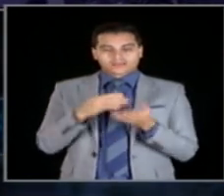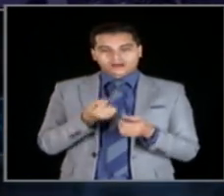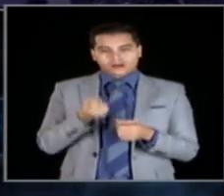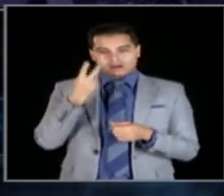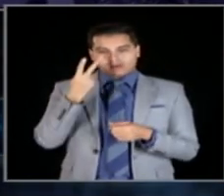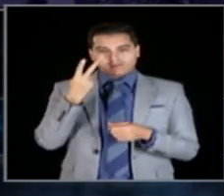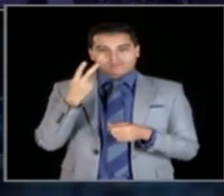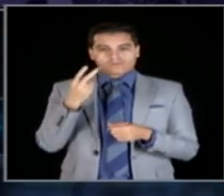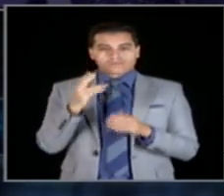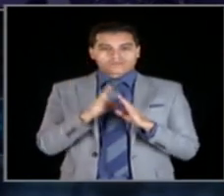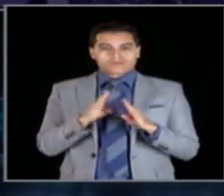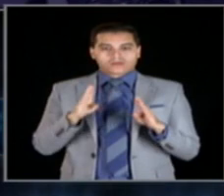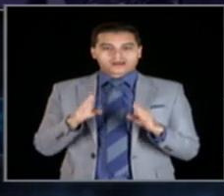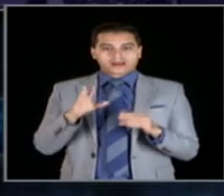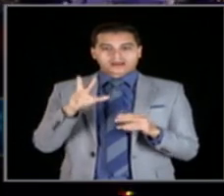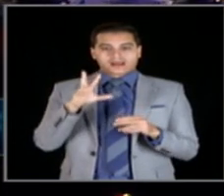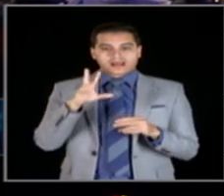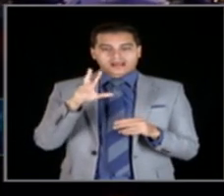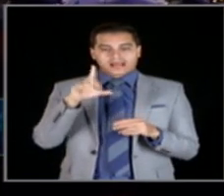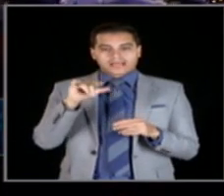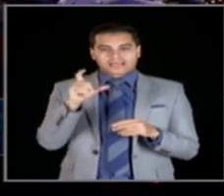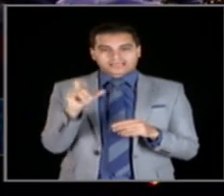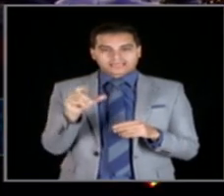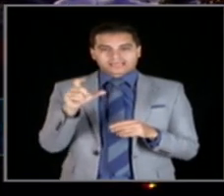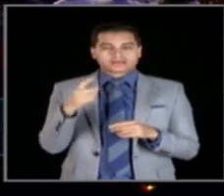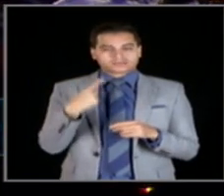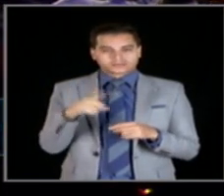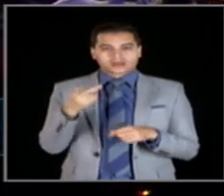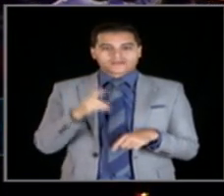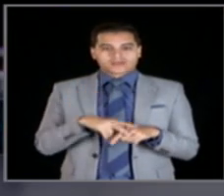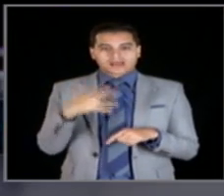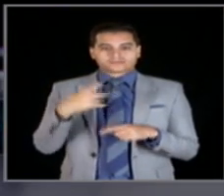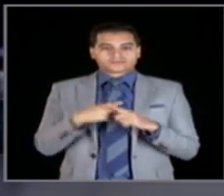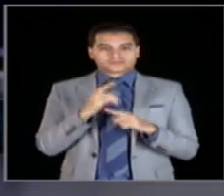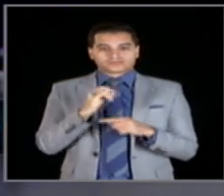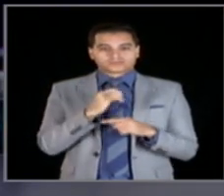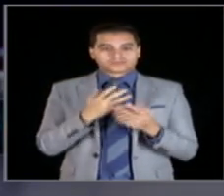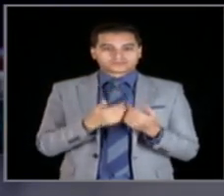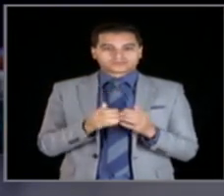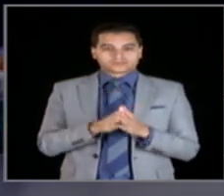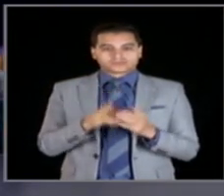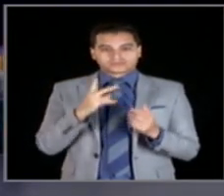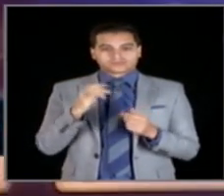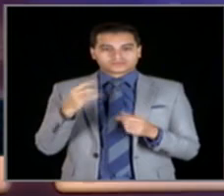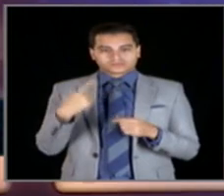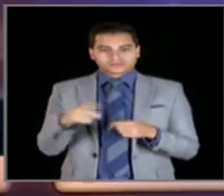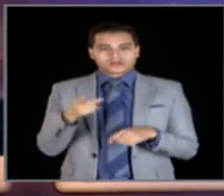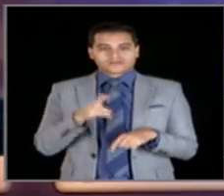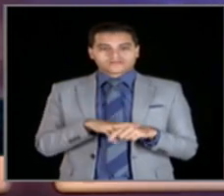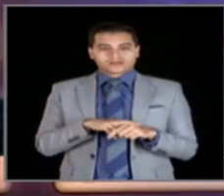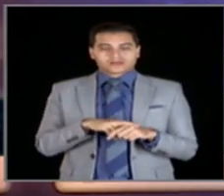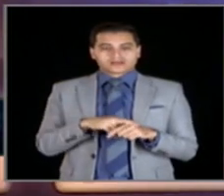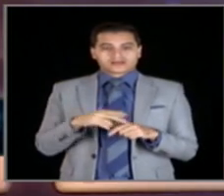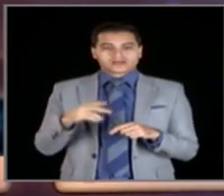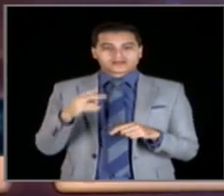مسرحية الهمجي، فمن هو؟ لينين الرملي. صح. ما حصل ضرب 5 في 500؟ 2500. صح. ما هي